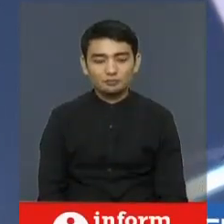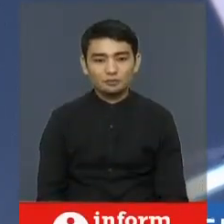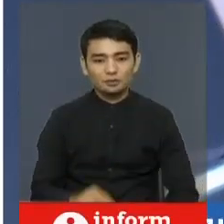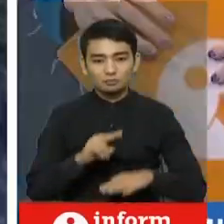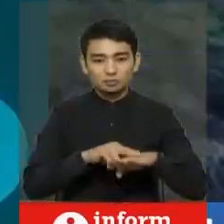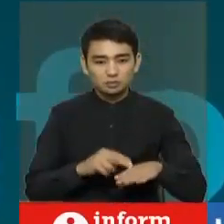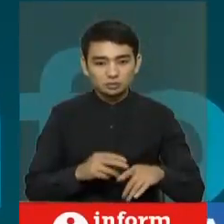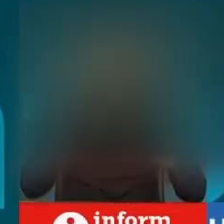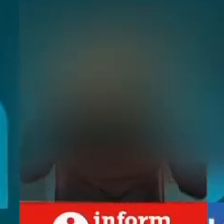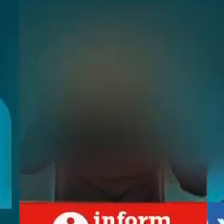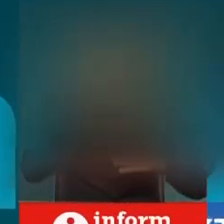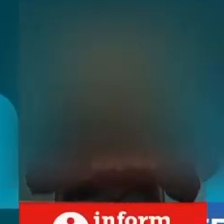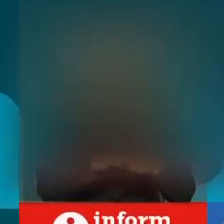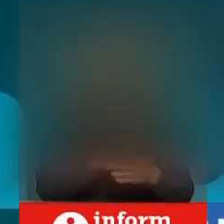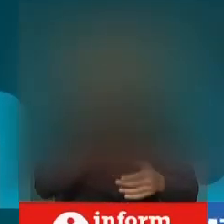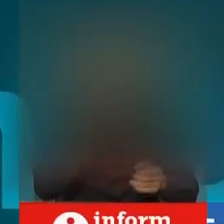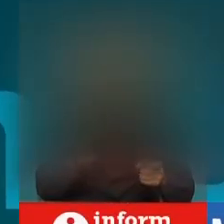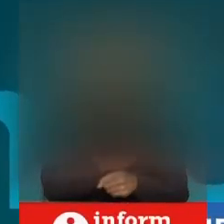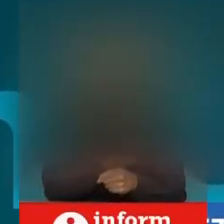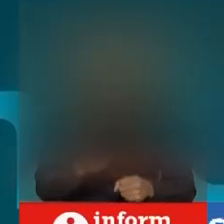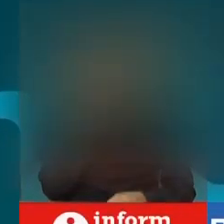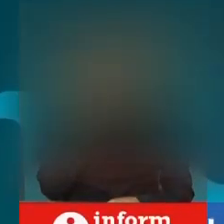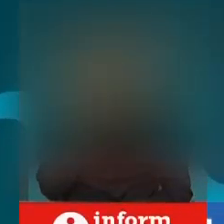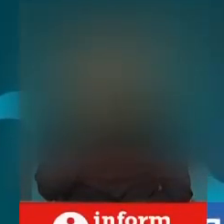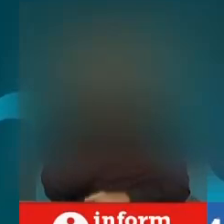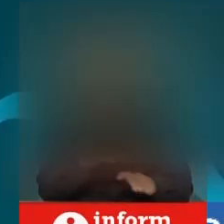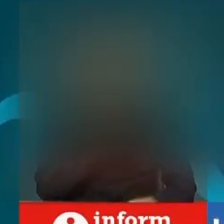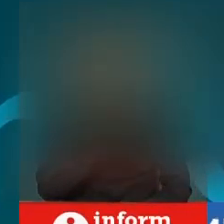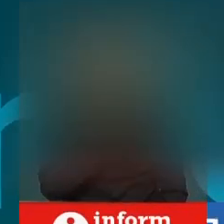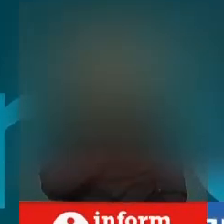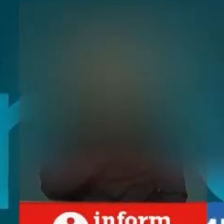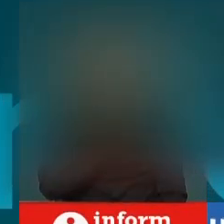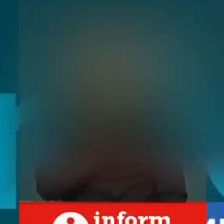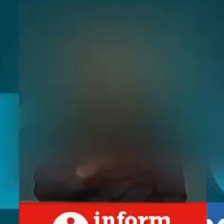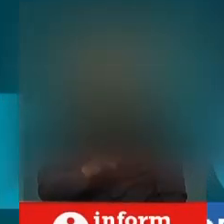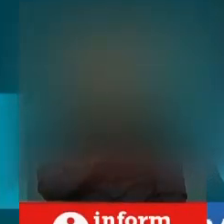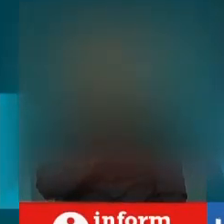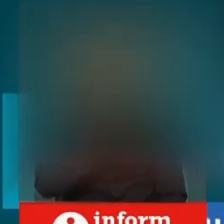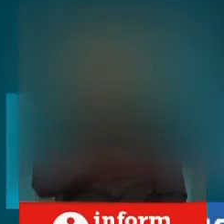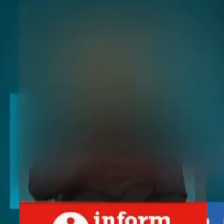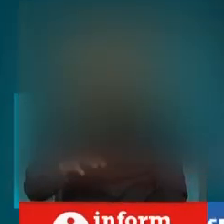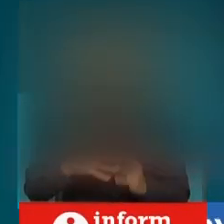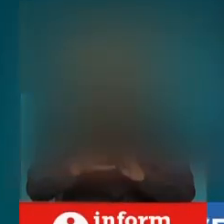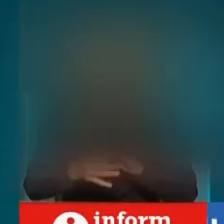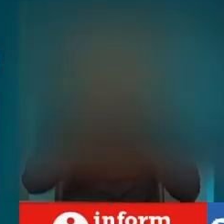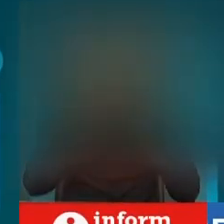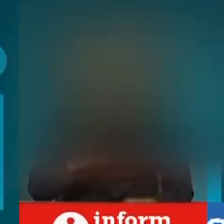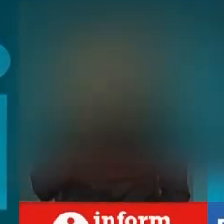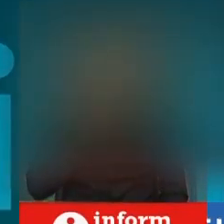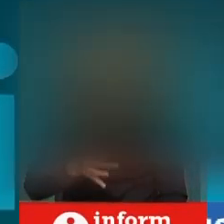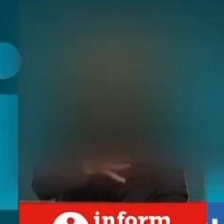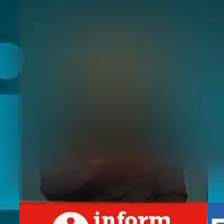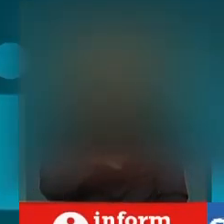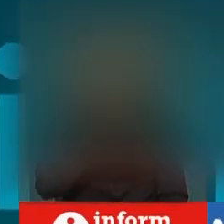Полицейские выясняют причину массовой драки подростков в селе Жапек-Батыр Алматинской области. Потасовка случилась в минувшую